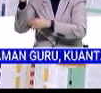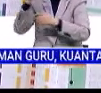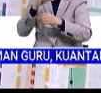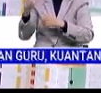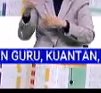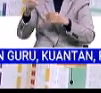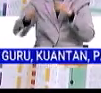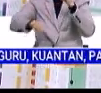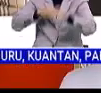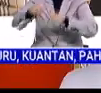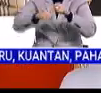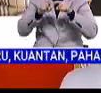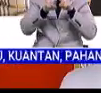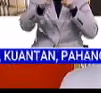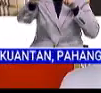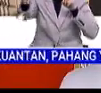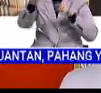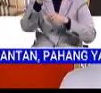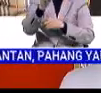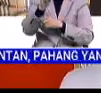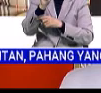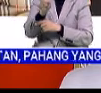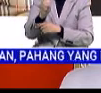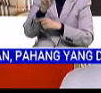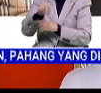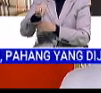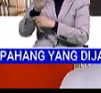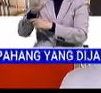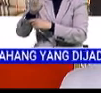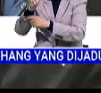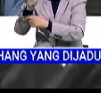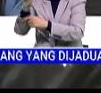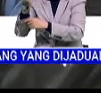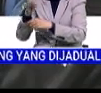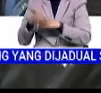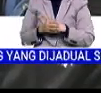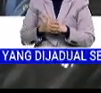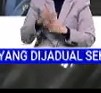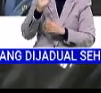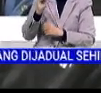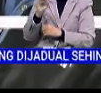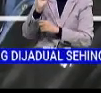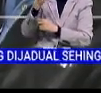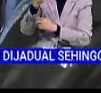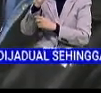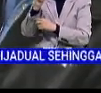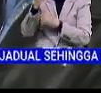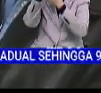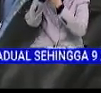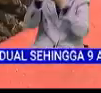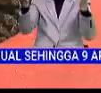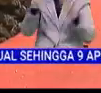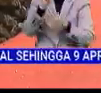keseluruhan basikal berjumlah 62.5 km. Mohan Chinasami, Berita RTM.